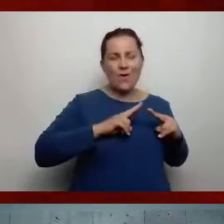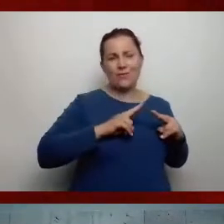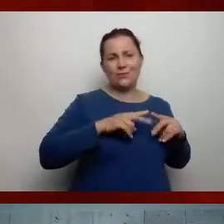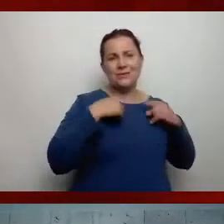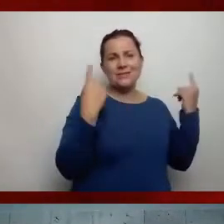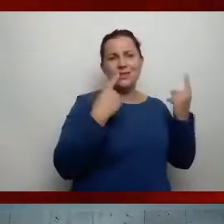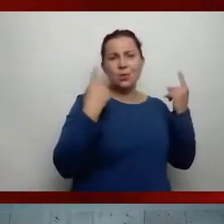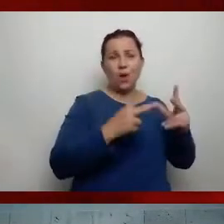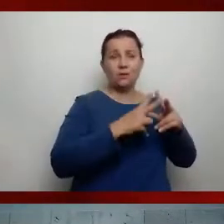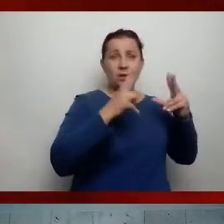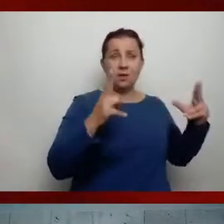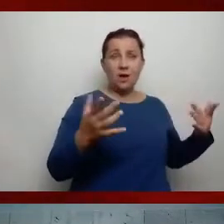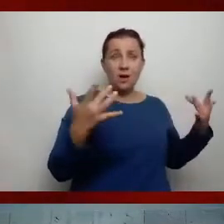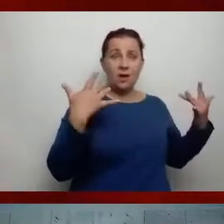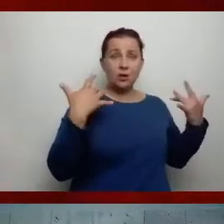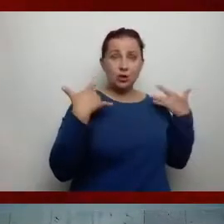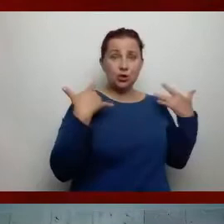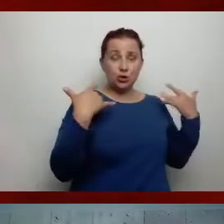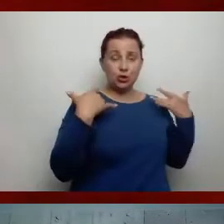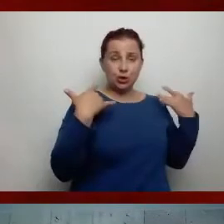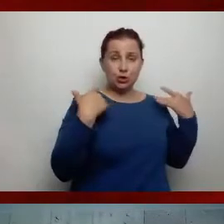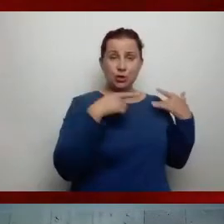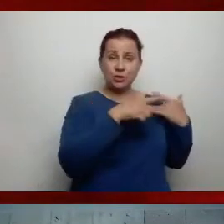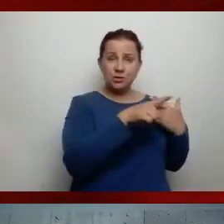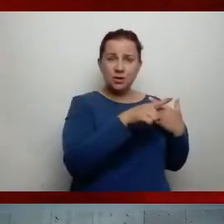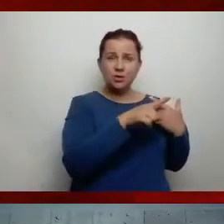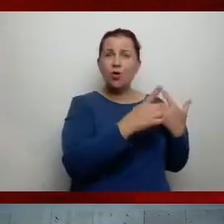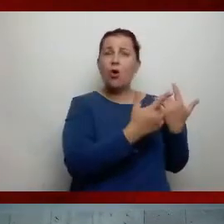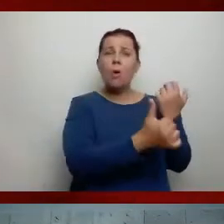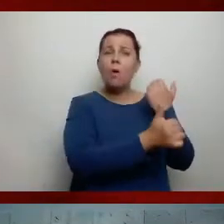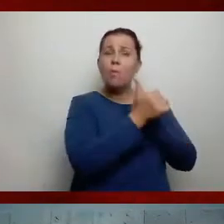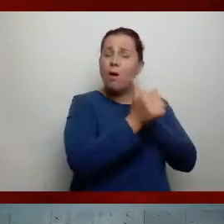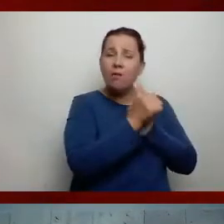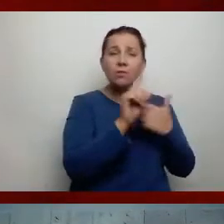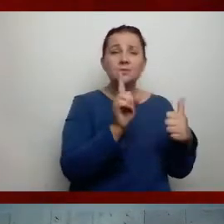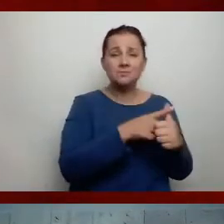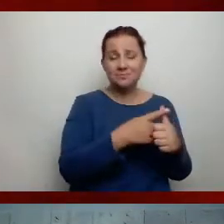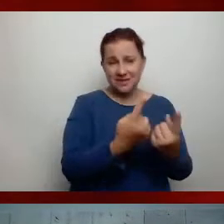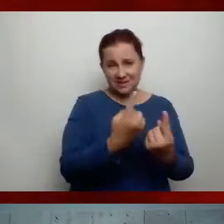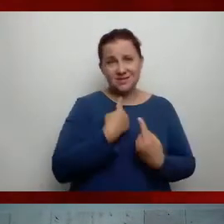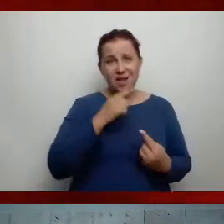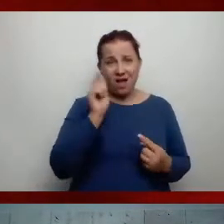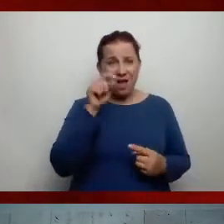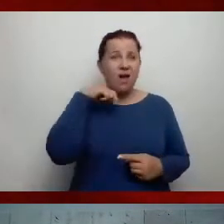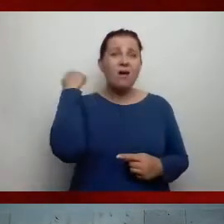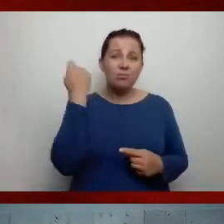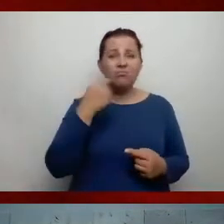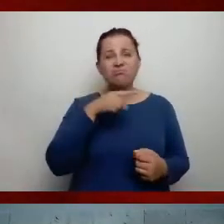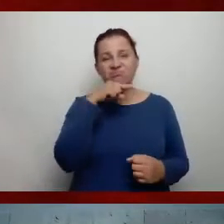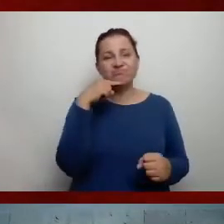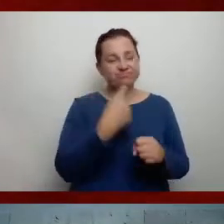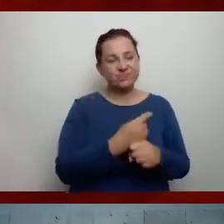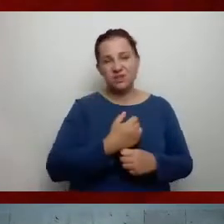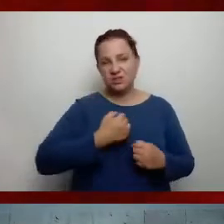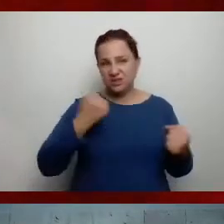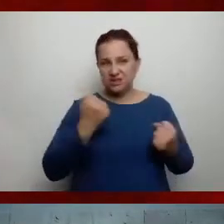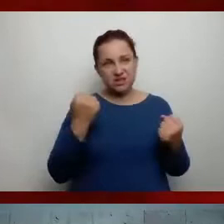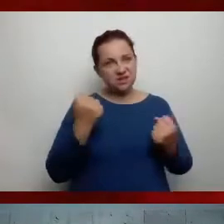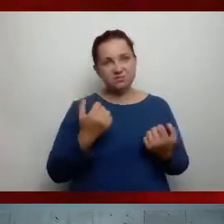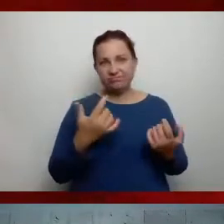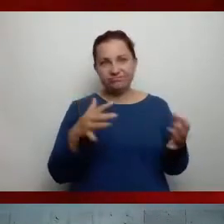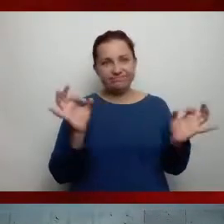Witkacego, który powodował, że po pierwsze popełnił samobójstwo, czyli podjął decyzję najbardziej krytyczną w